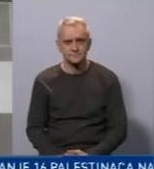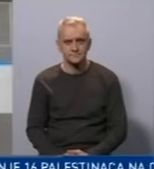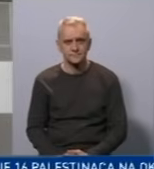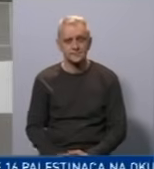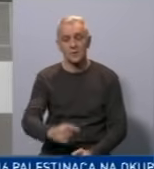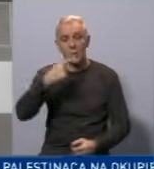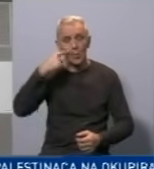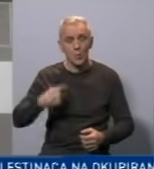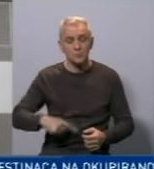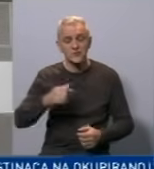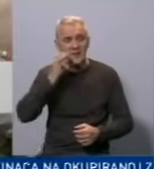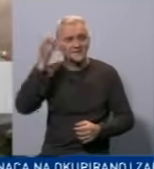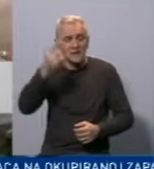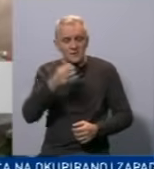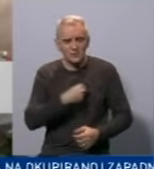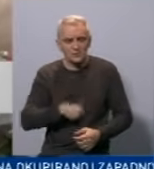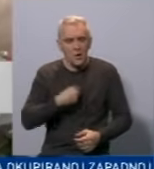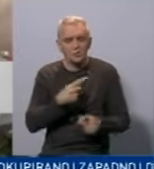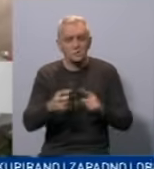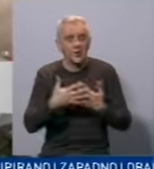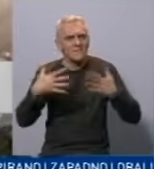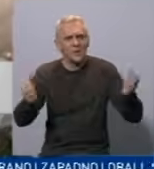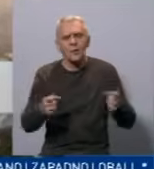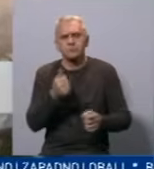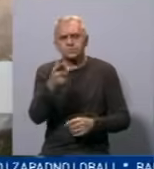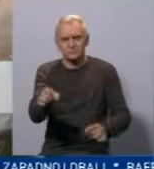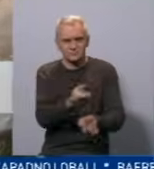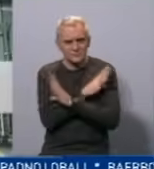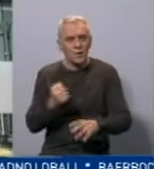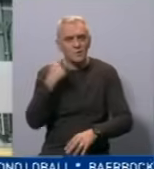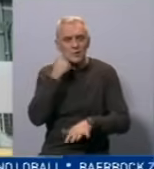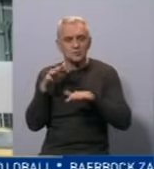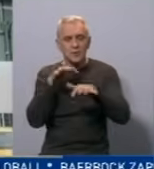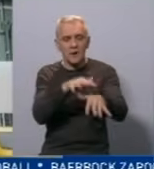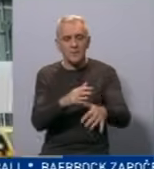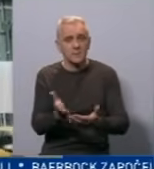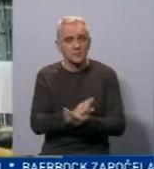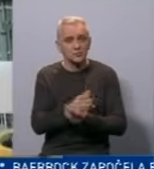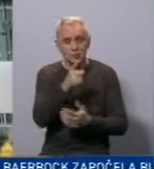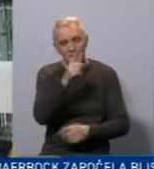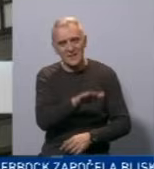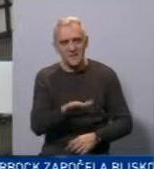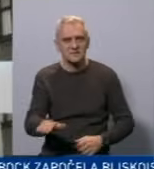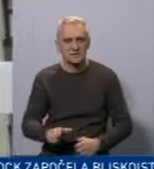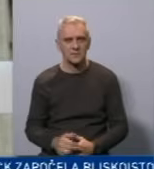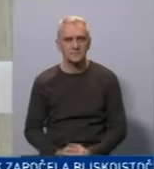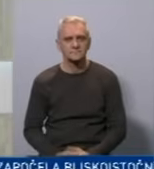U Rusiji dan žalosti zbog velikog broja stradalih u terorističkom napadu, među njima i djeca.